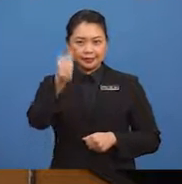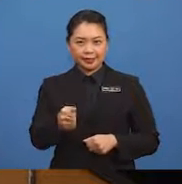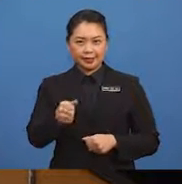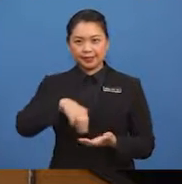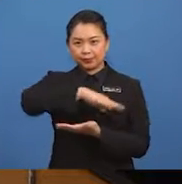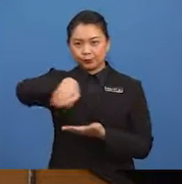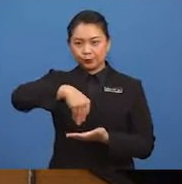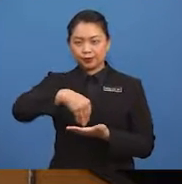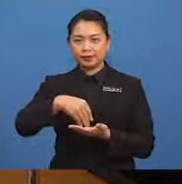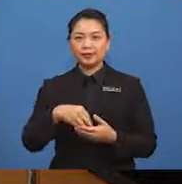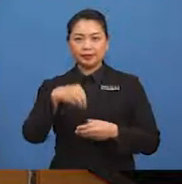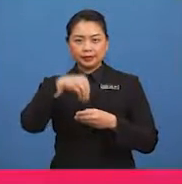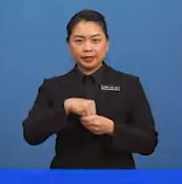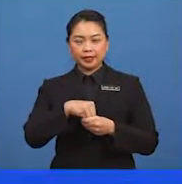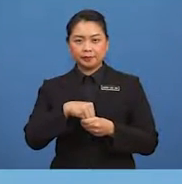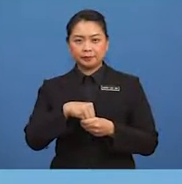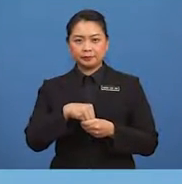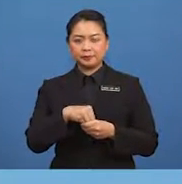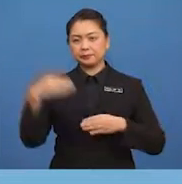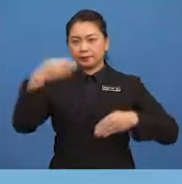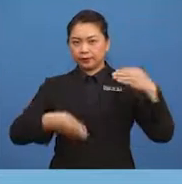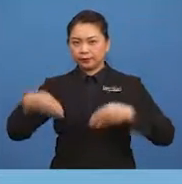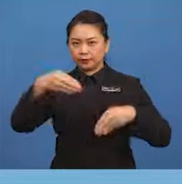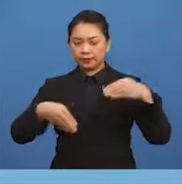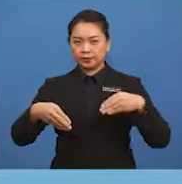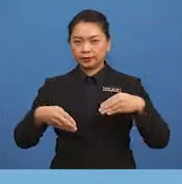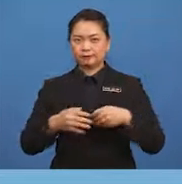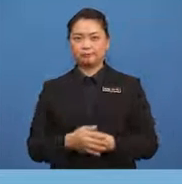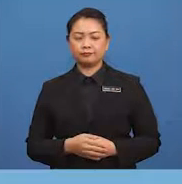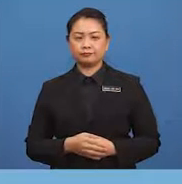dalam slot mata pelajaran biologi.